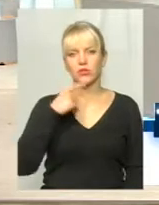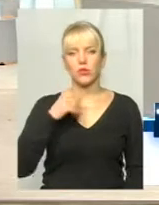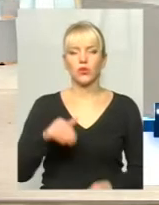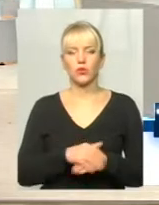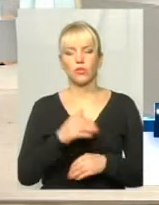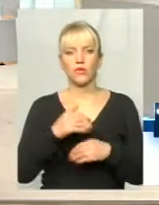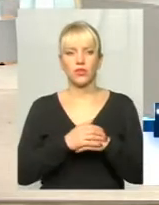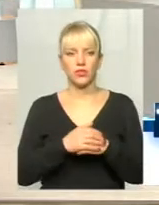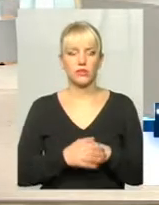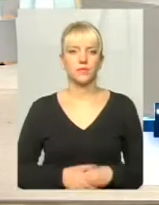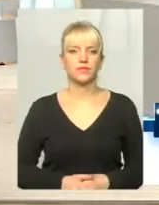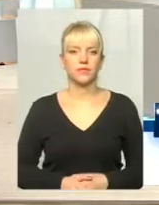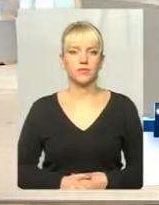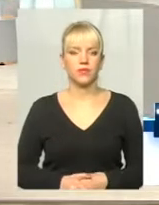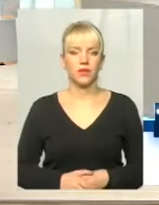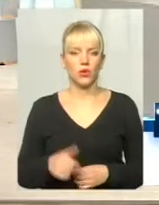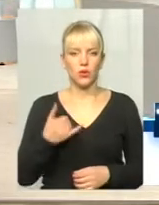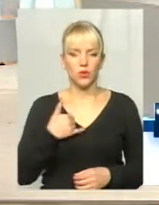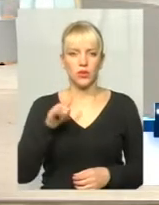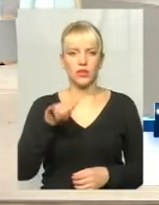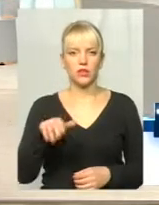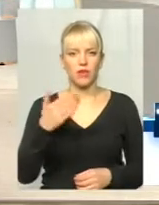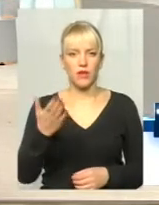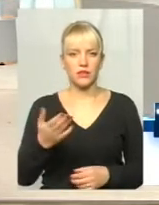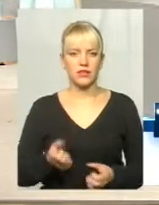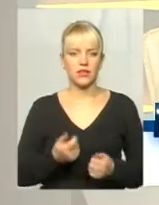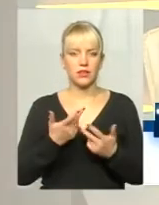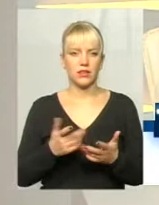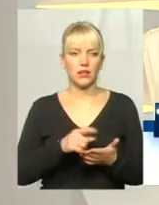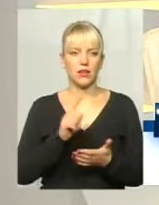вечір. У мене до вас кілька запитань.